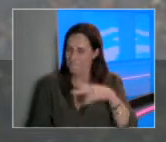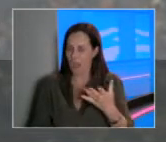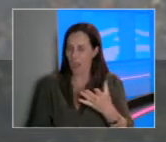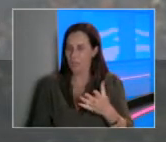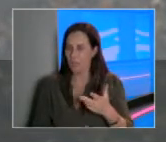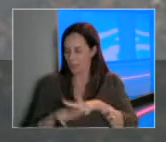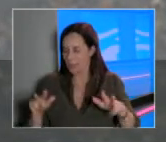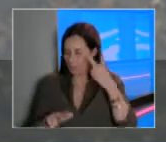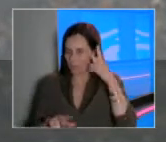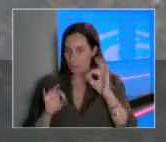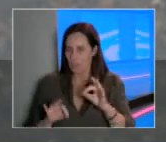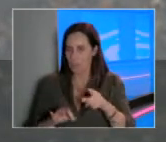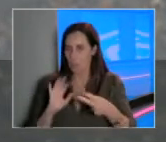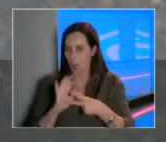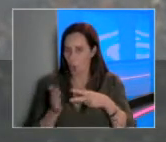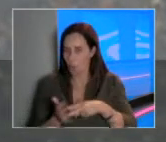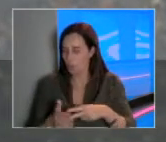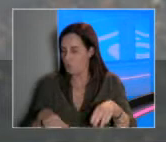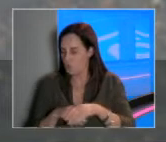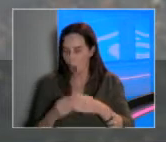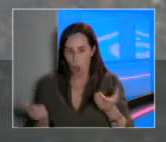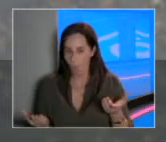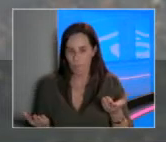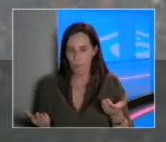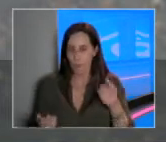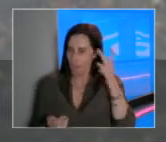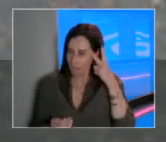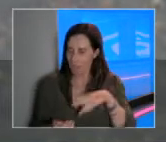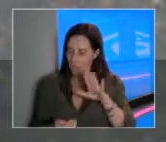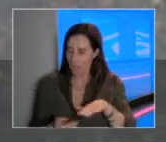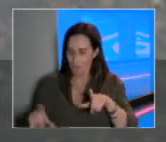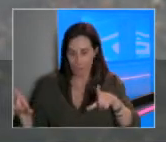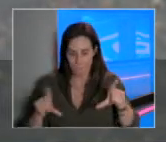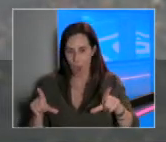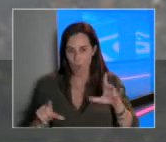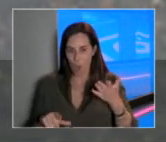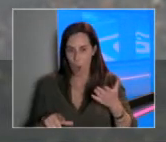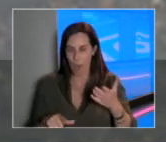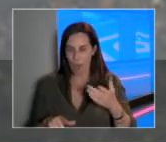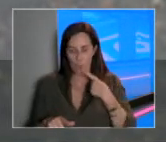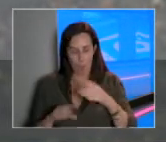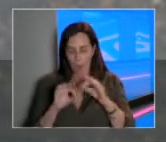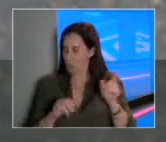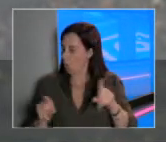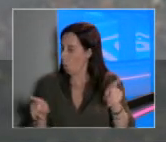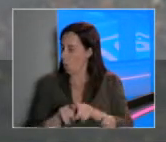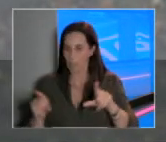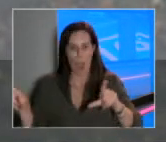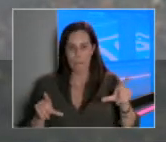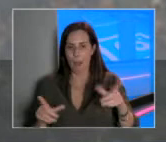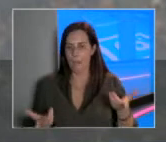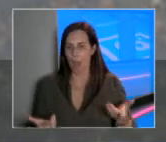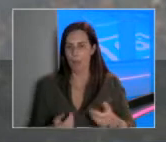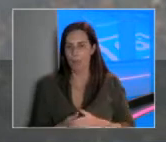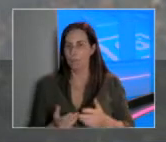את המציאות, הבנתם שמדובר כאן בתוכנית שלום למעשה, והבנתם גם שהמפה שאולי הייתה דובר עליה בהתחלה, זה לא תהיה המפה